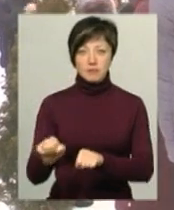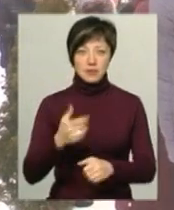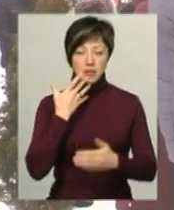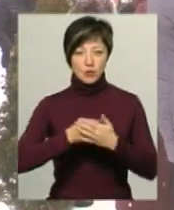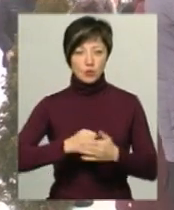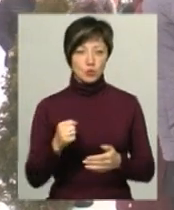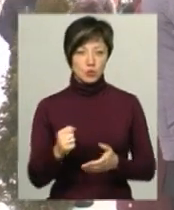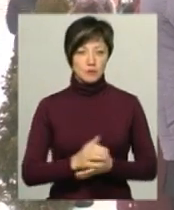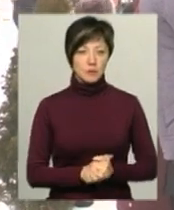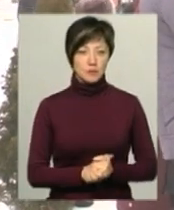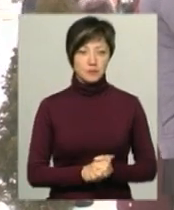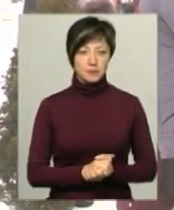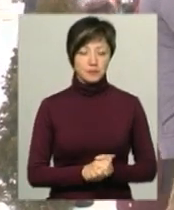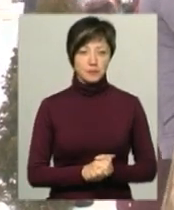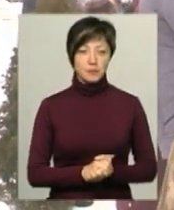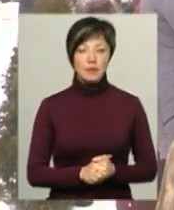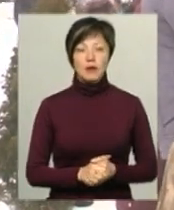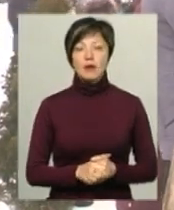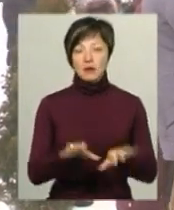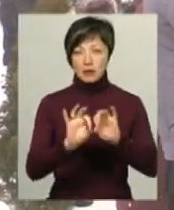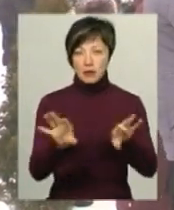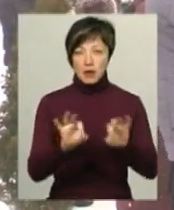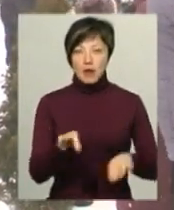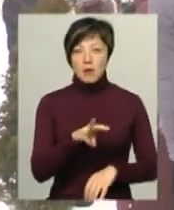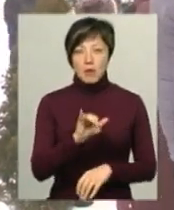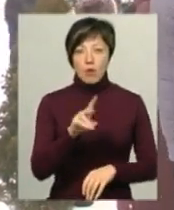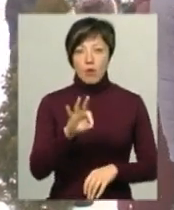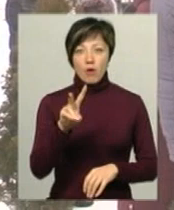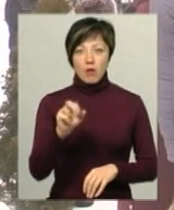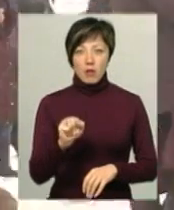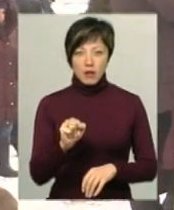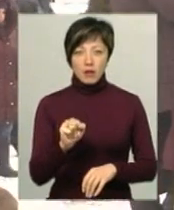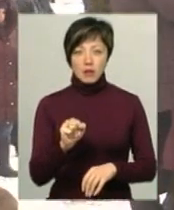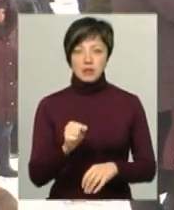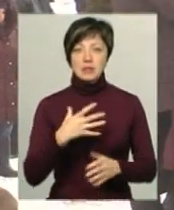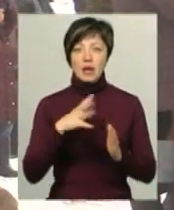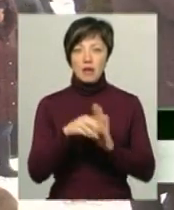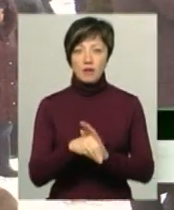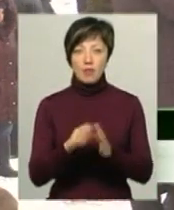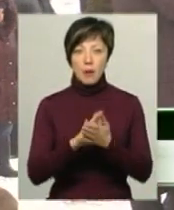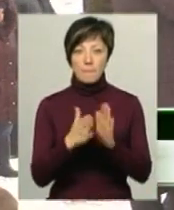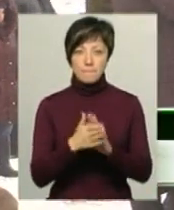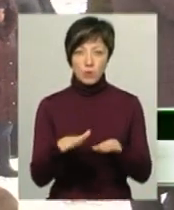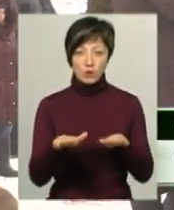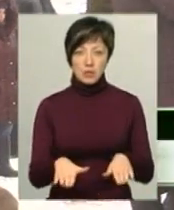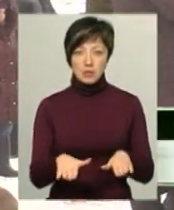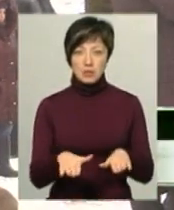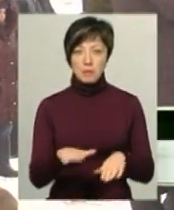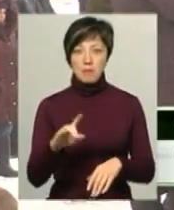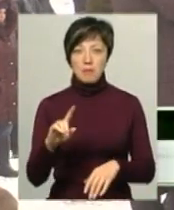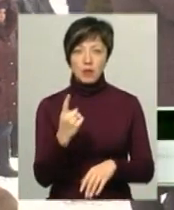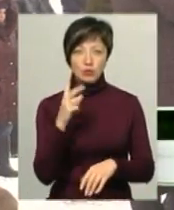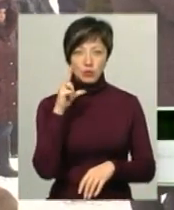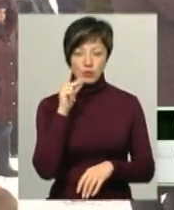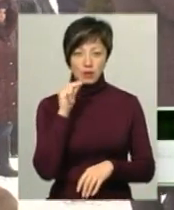друзів. За словами Олега Абрамова, Микола Голубєв загинув на позиції. Загинув він на позиції 1-го